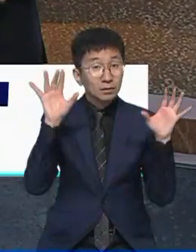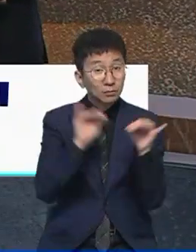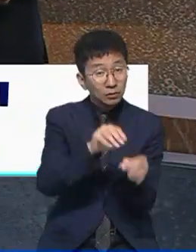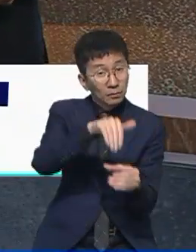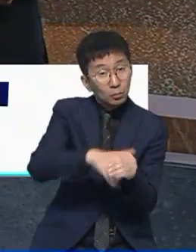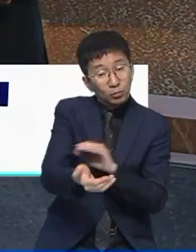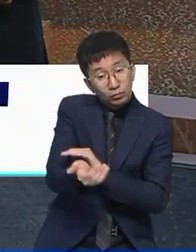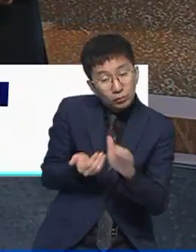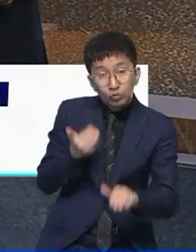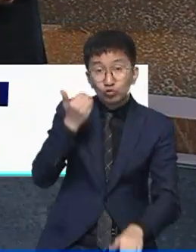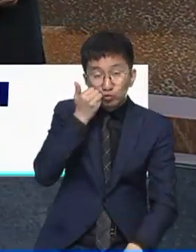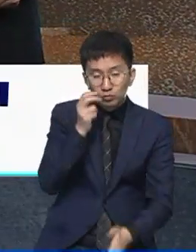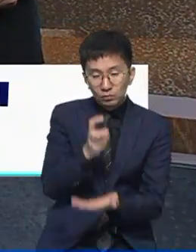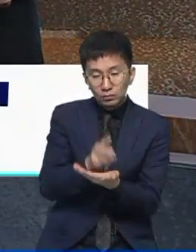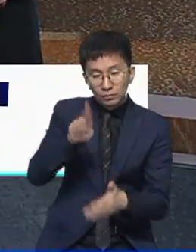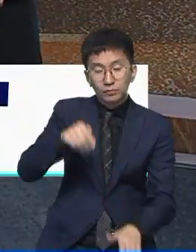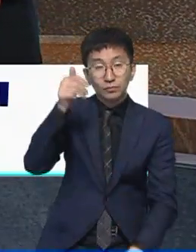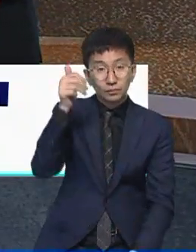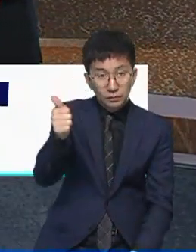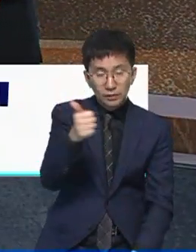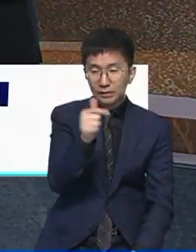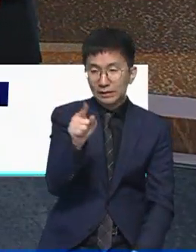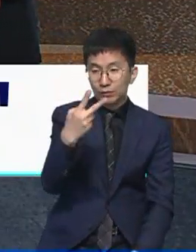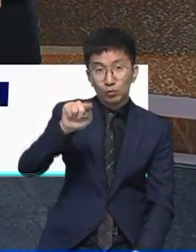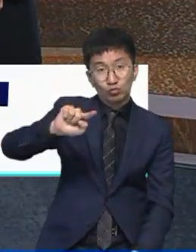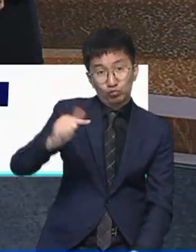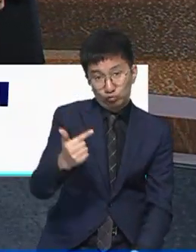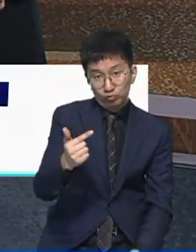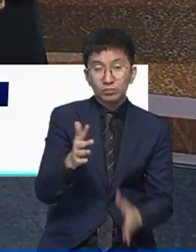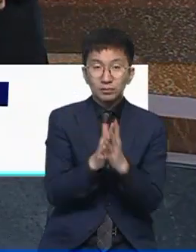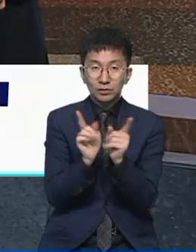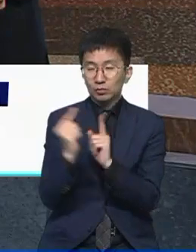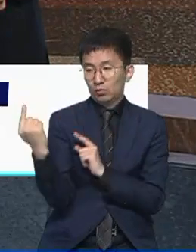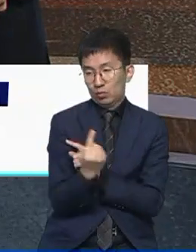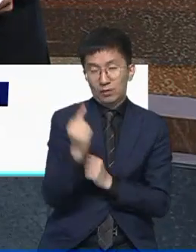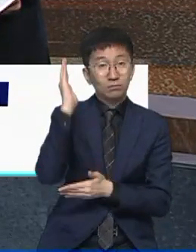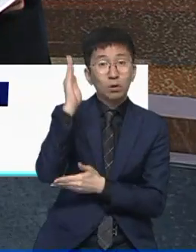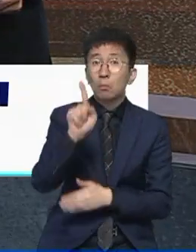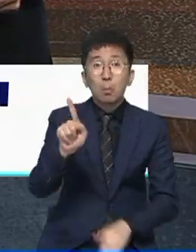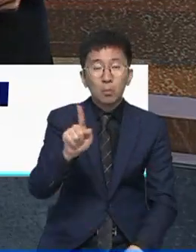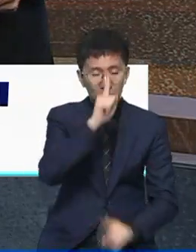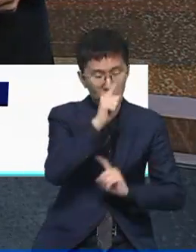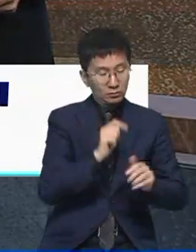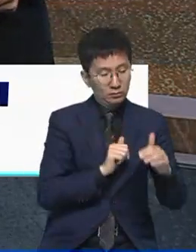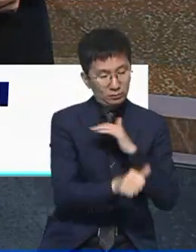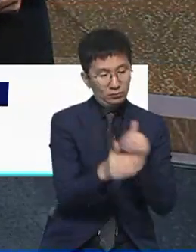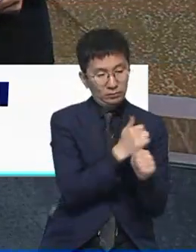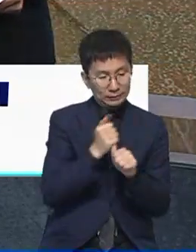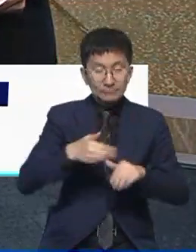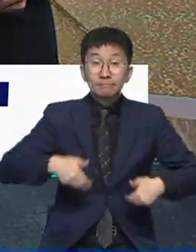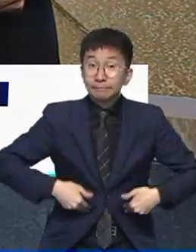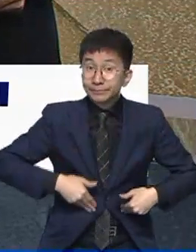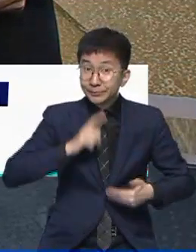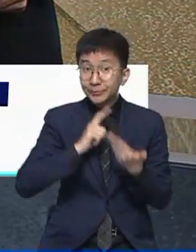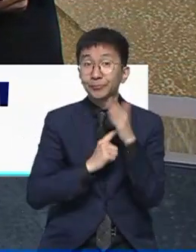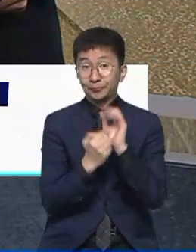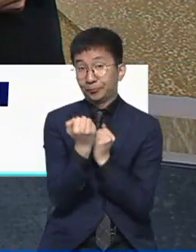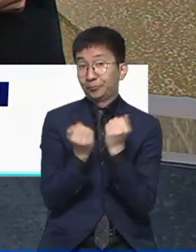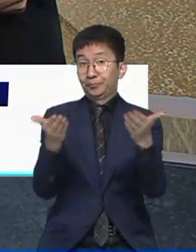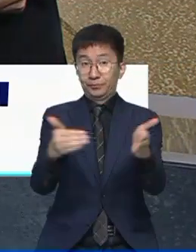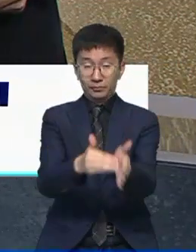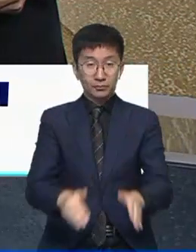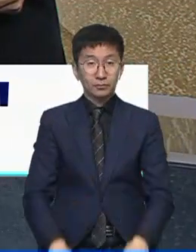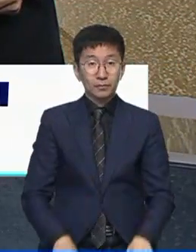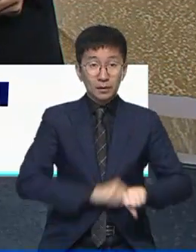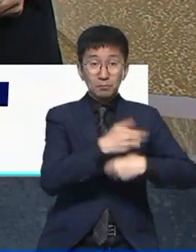오늘 체포동의안 표결에 앞서 한동훈 법무부 장관이 본회의장에 나와서 이재명 대표의 구속 필요성을